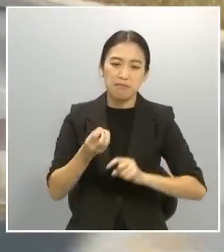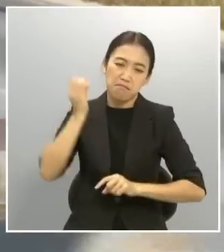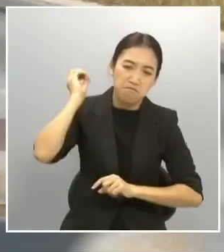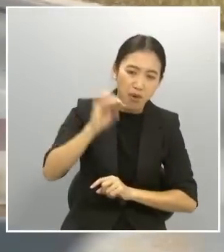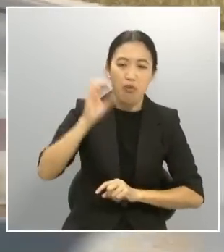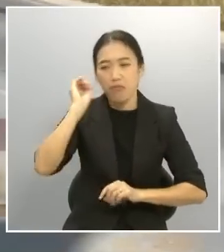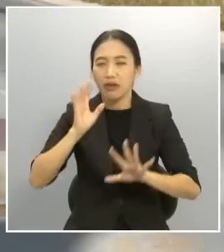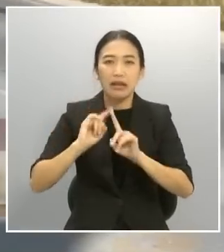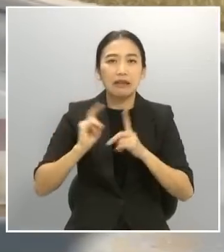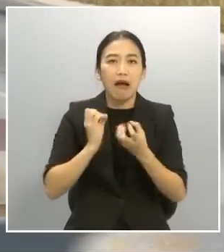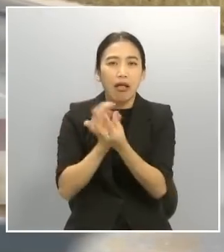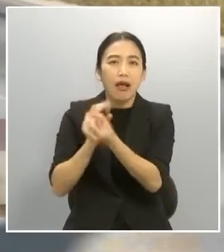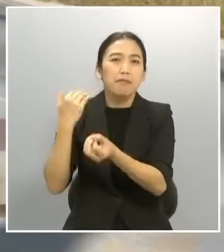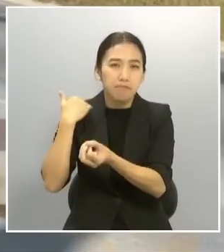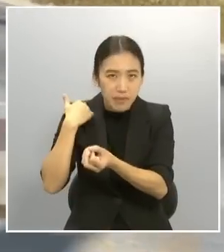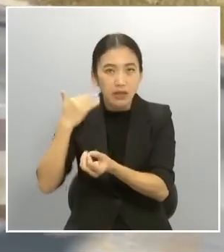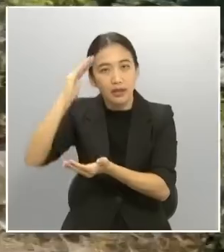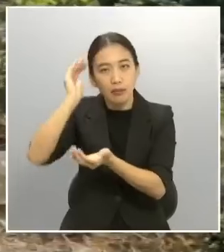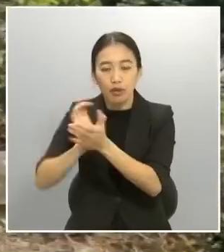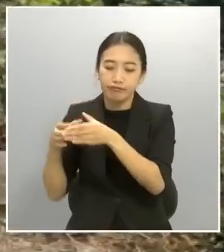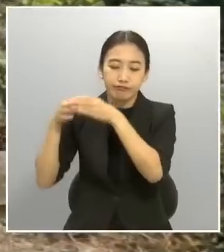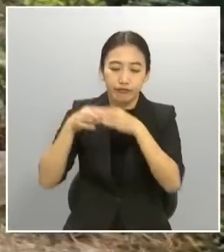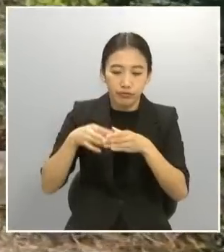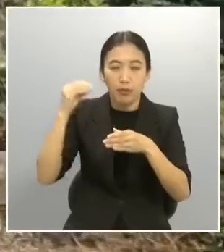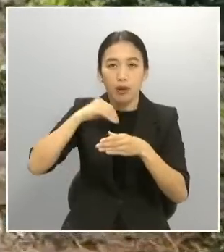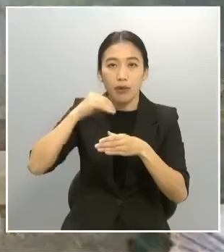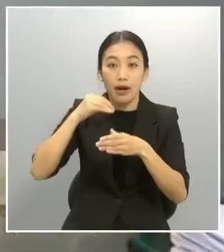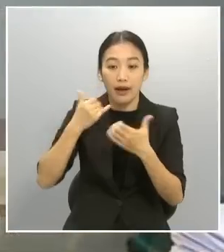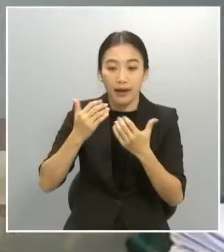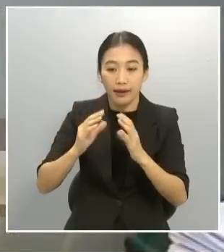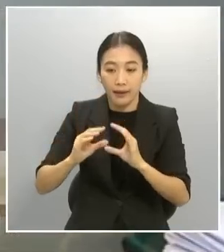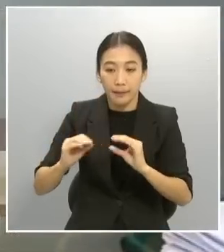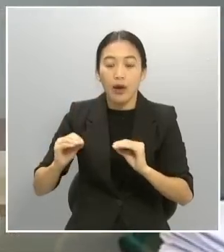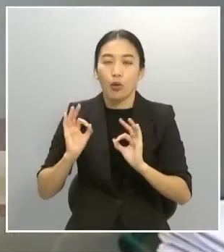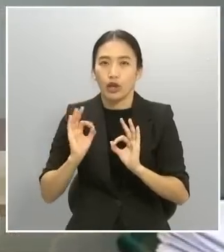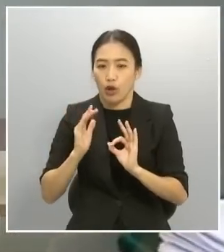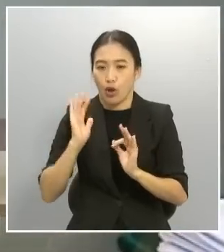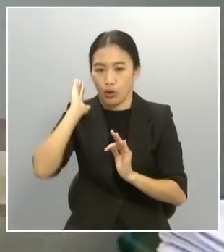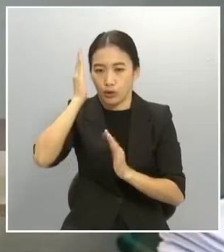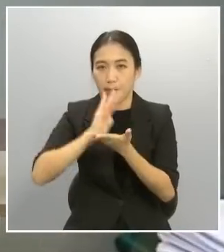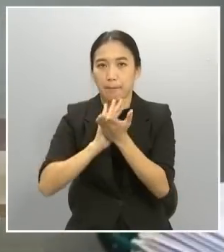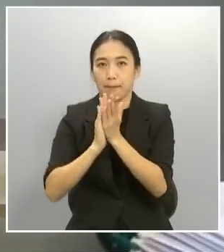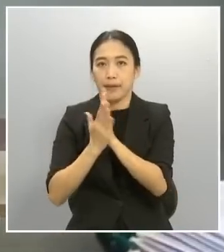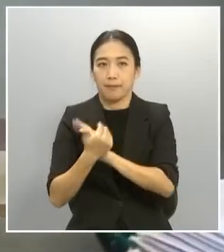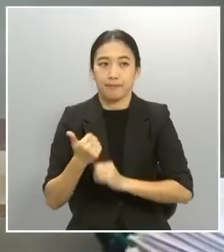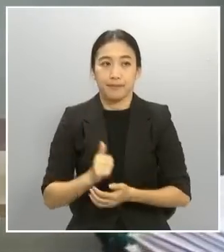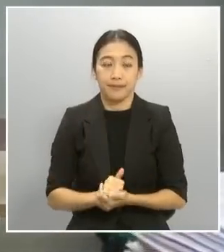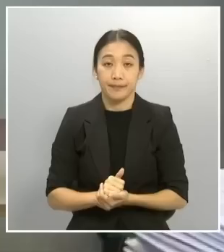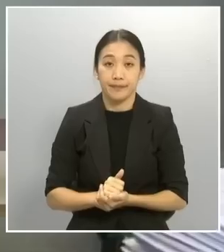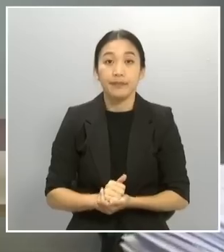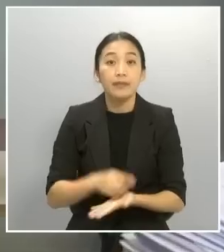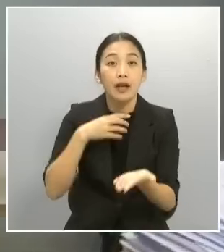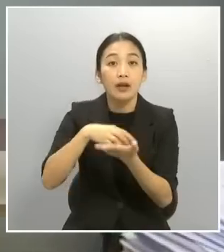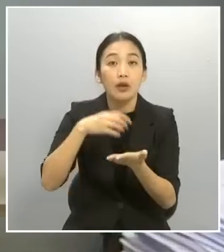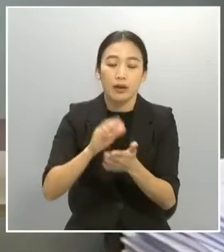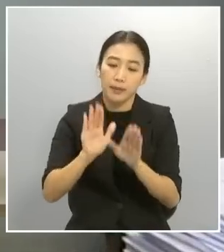ต่เข้าใจผู้ประกอบการหลังจากนี้ก็จะปรับปรุงค่ะ บริเวณดังกล่าวก็เป็นหนึ่งในที่เราตั้งจุดตรวจเมื่อปีที่